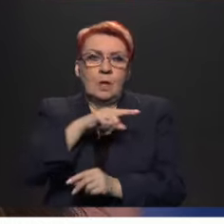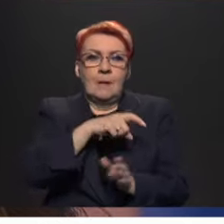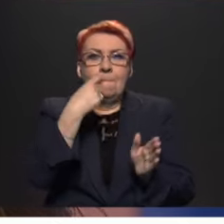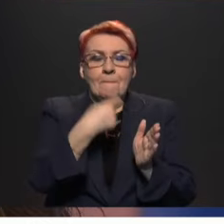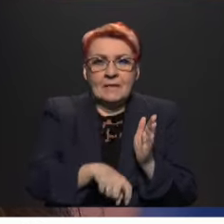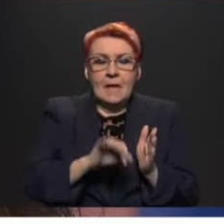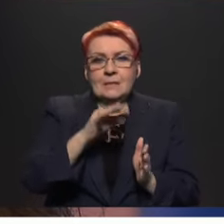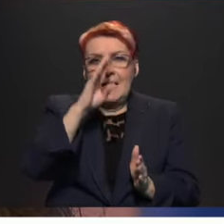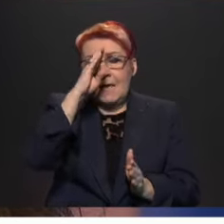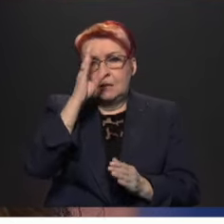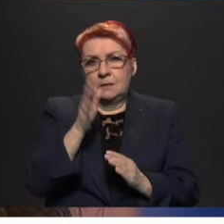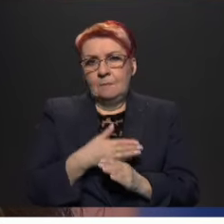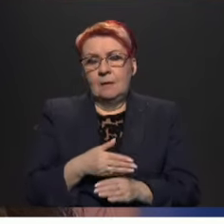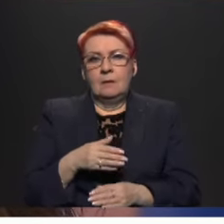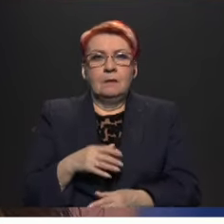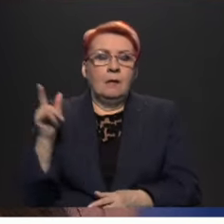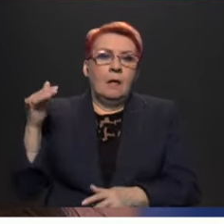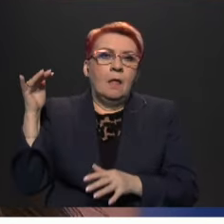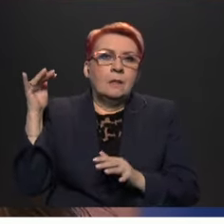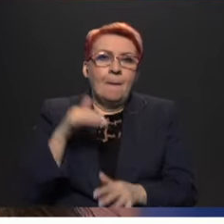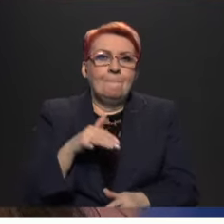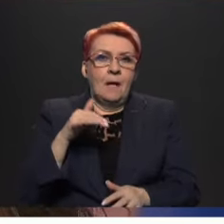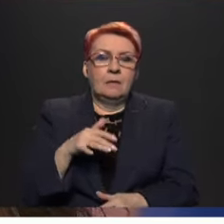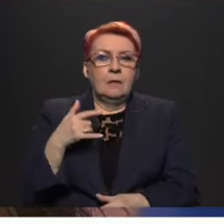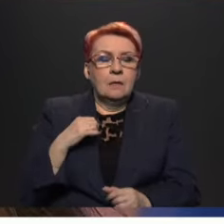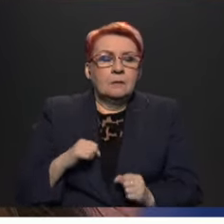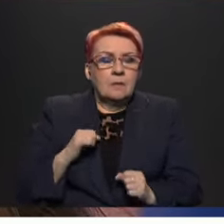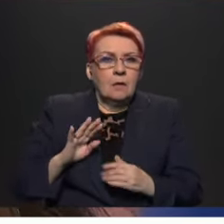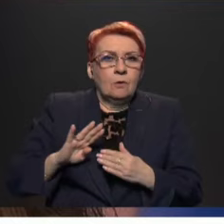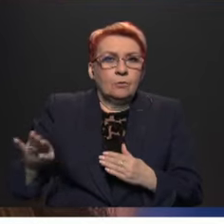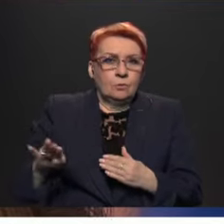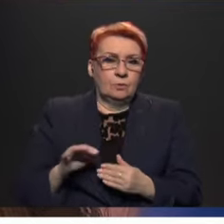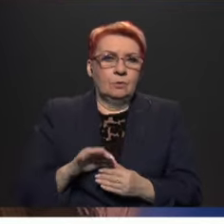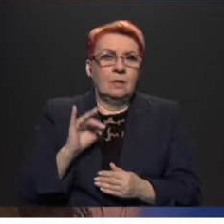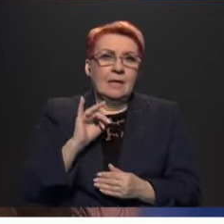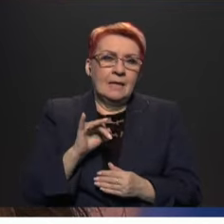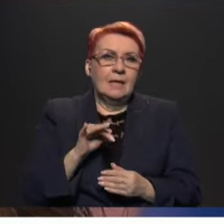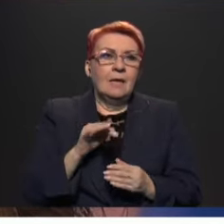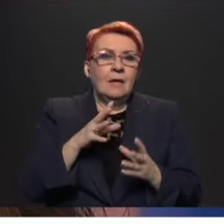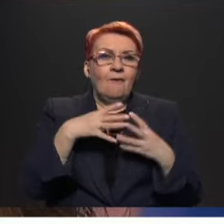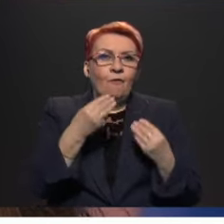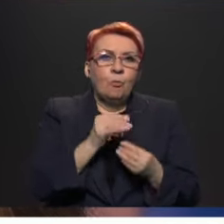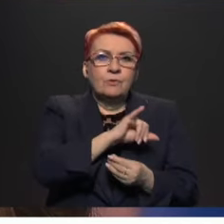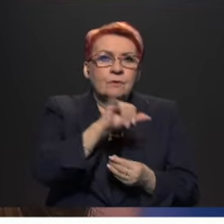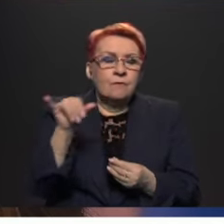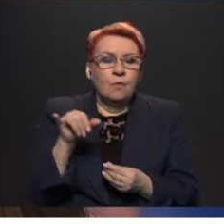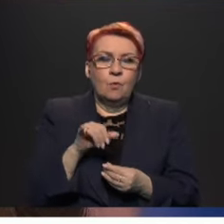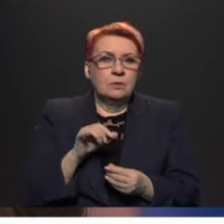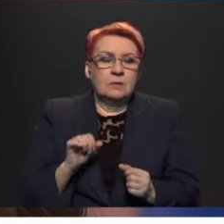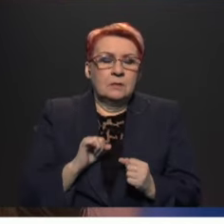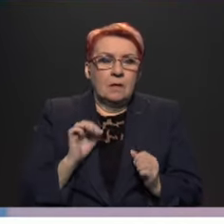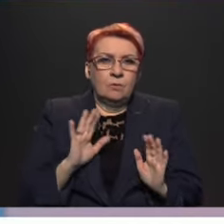изменой. Чтобы оградить себя от нападок мужа, я стараюсь избегать разговоров и выход в общество. Как мне дальше жить, кому